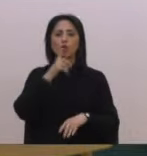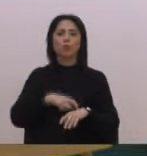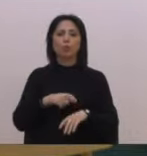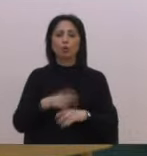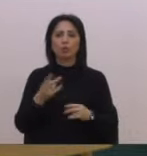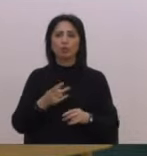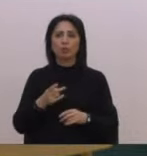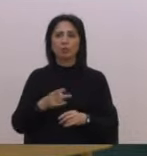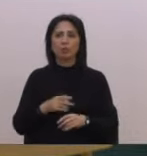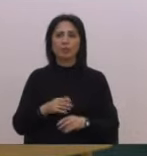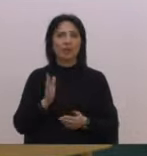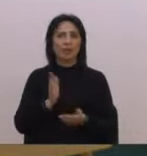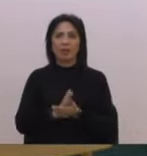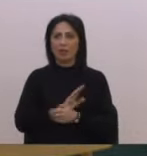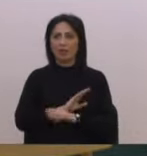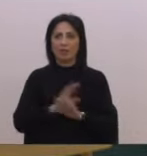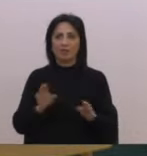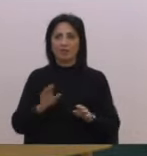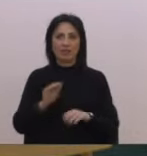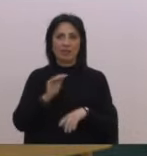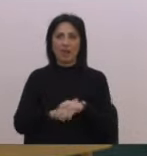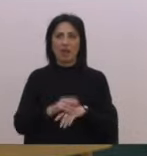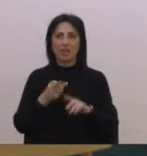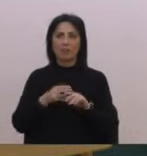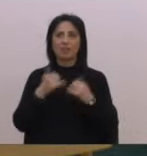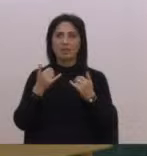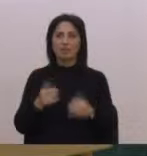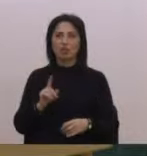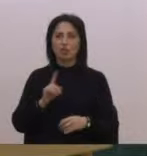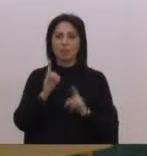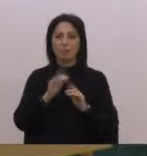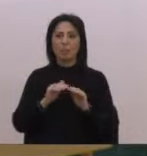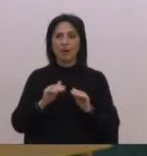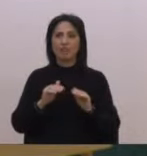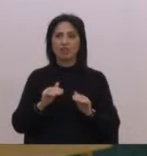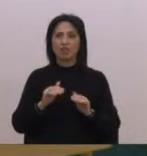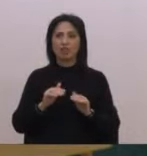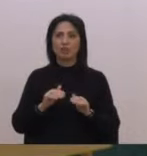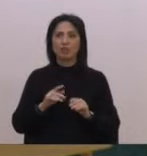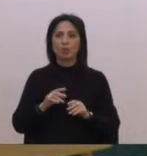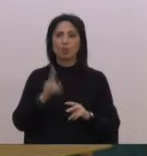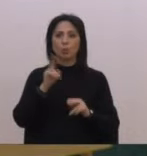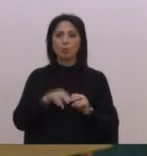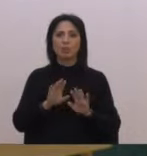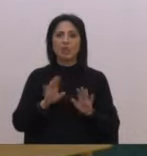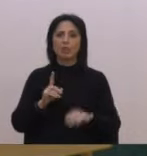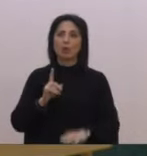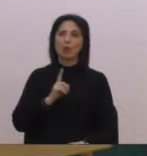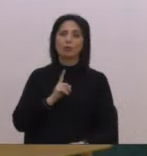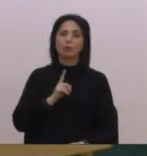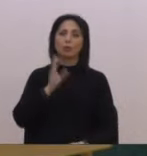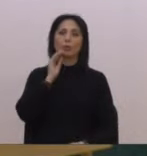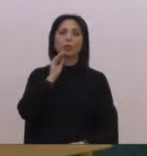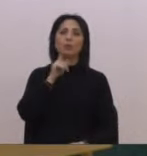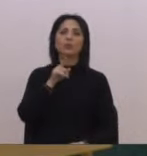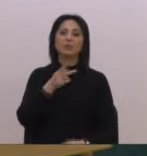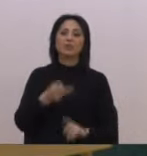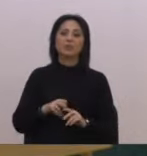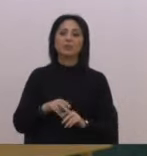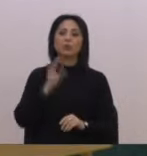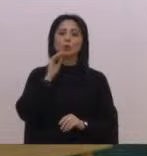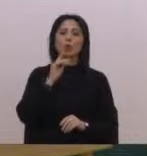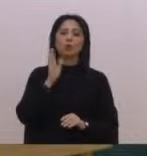სჭირდება, არ არის არგუმენტი იმისთვის, რომ ბავშვები უსასრულოდ ელოდონ იმას,